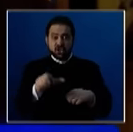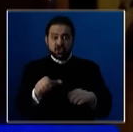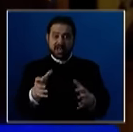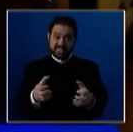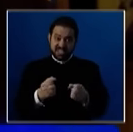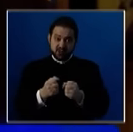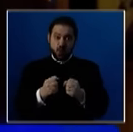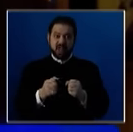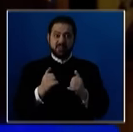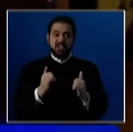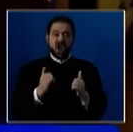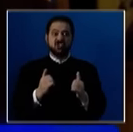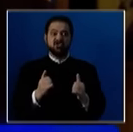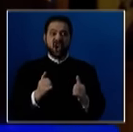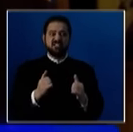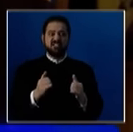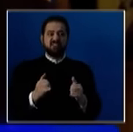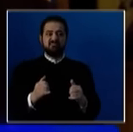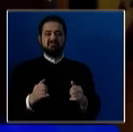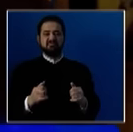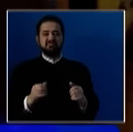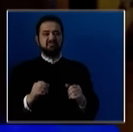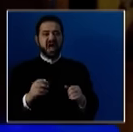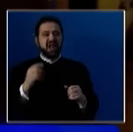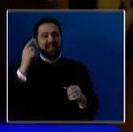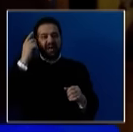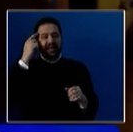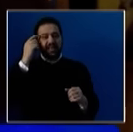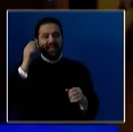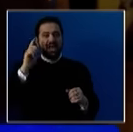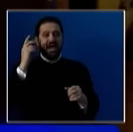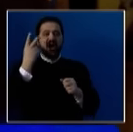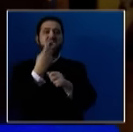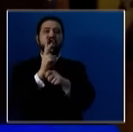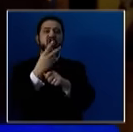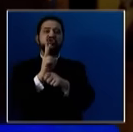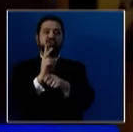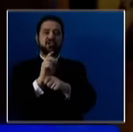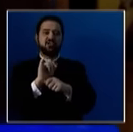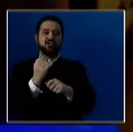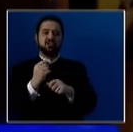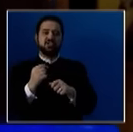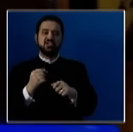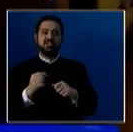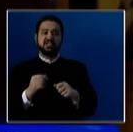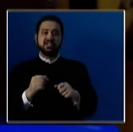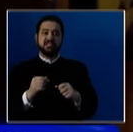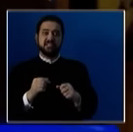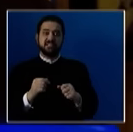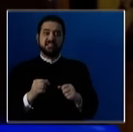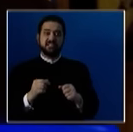din această lâncezeală, din această autosuficiență și atunci să ne împungem cu